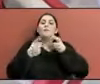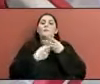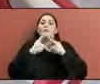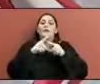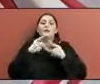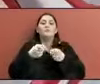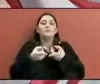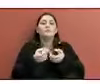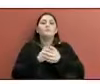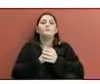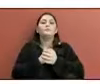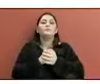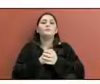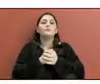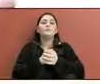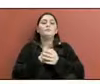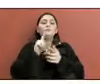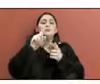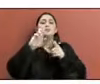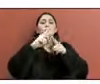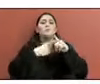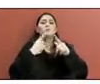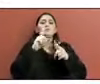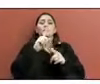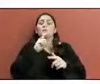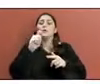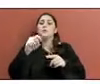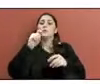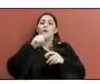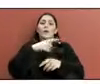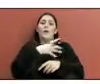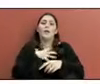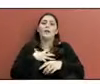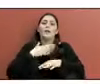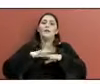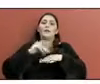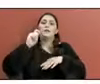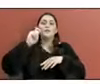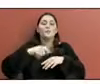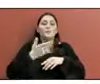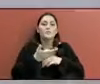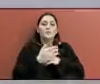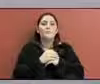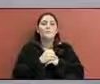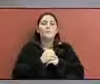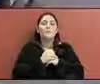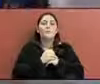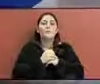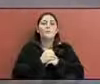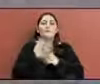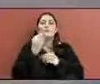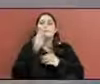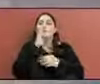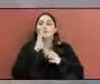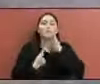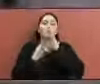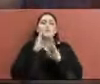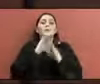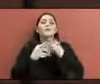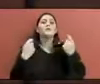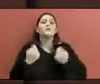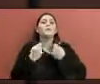bir hibe alınmıştı. Daha çok orada yaşlılarımızı sosyal hayatın içine katmayı hedeflerken ciddi çalışmalar da